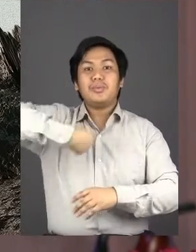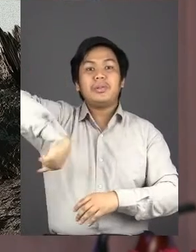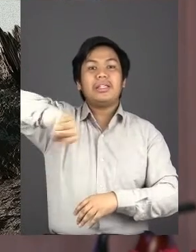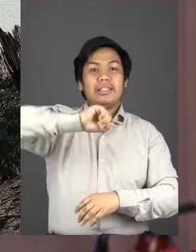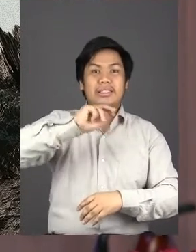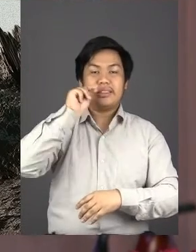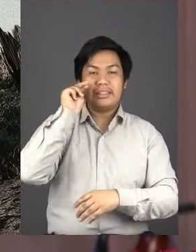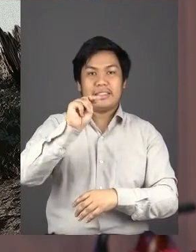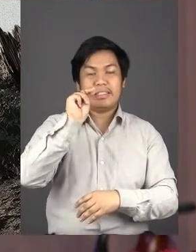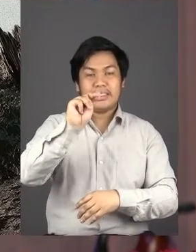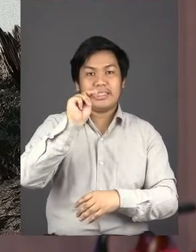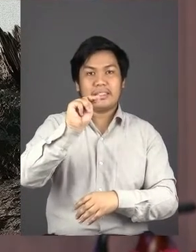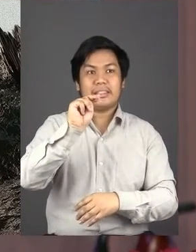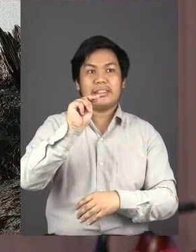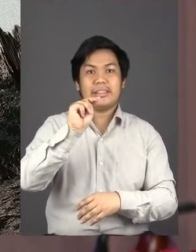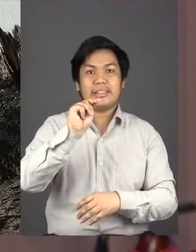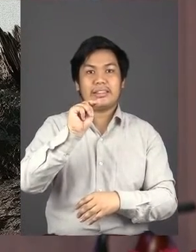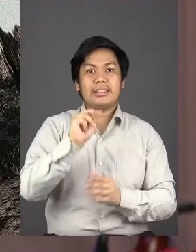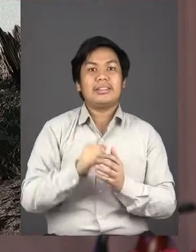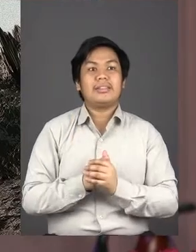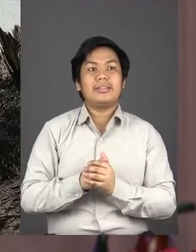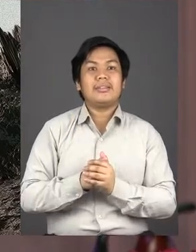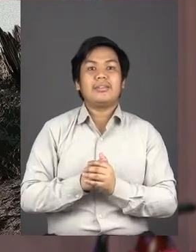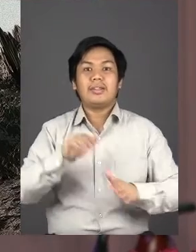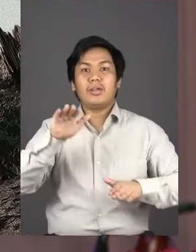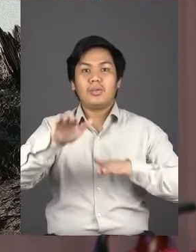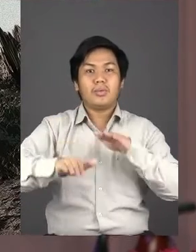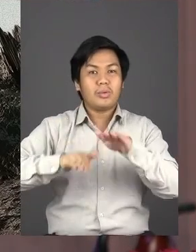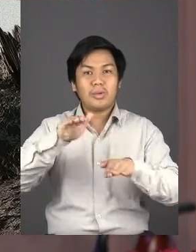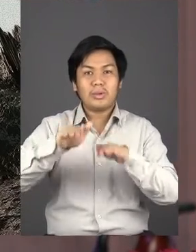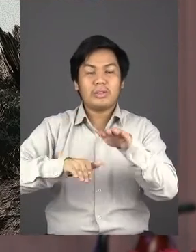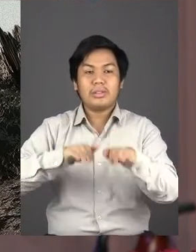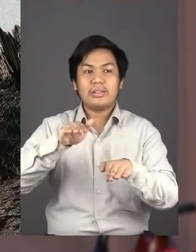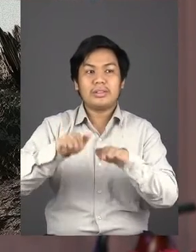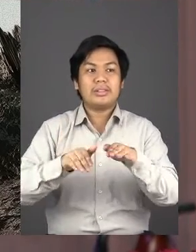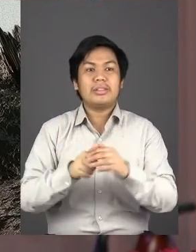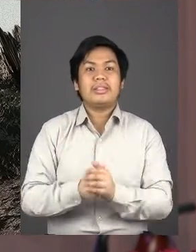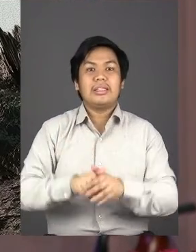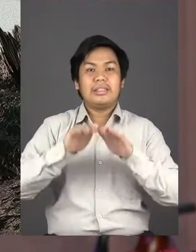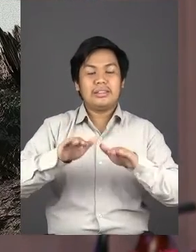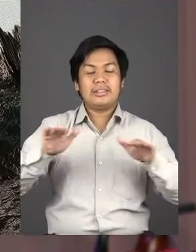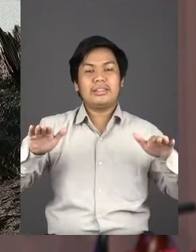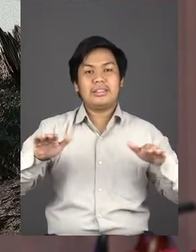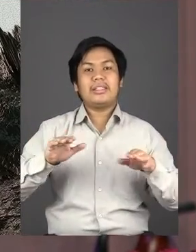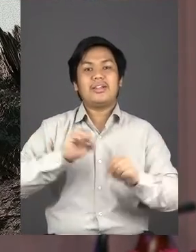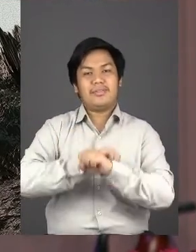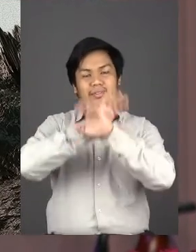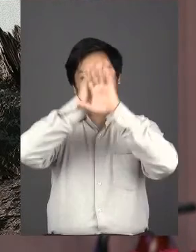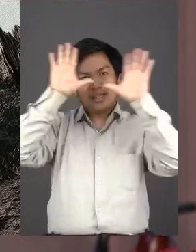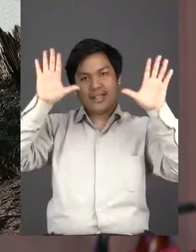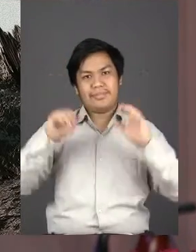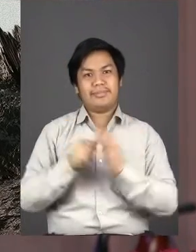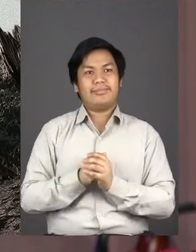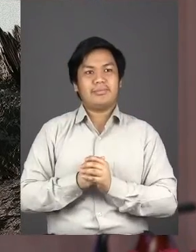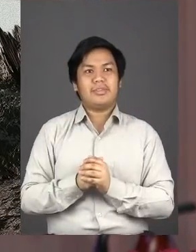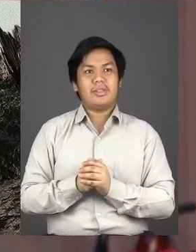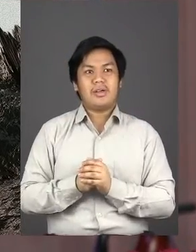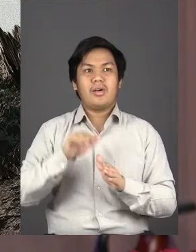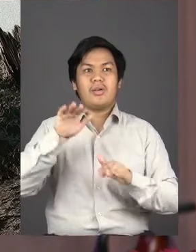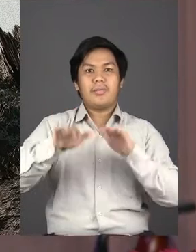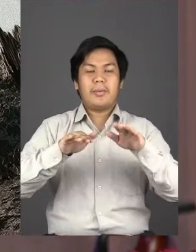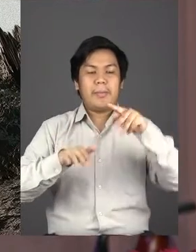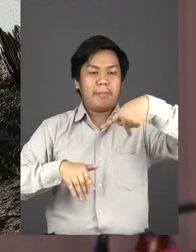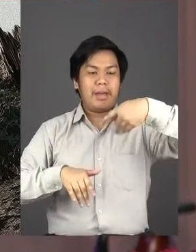kailangan tayo ay mag-walk as children of light. Walk.